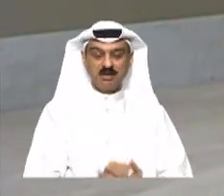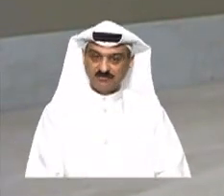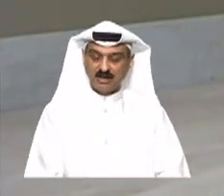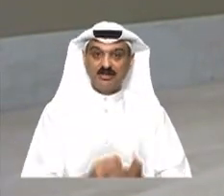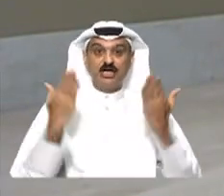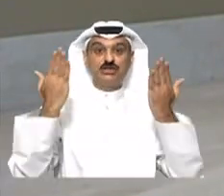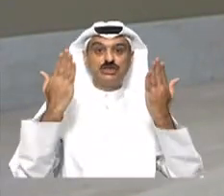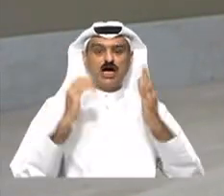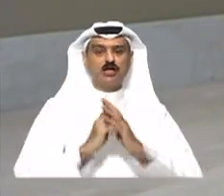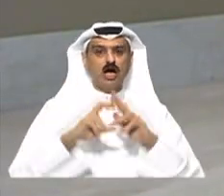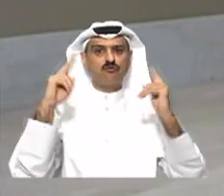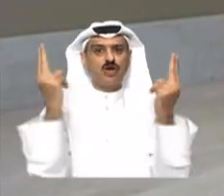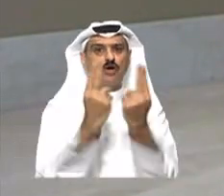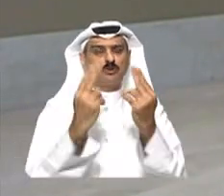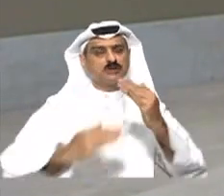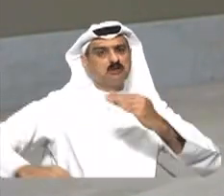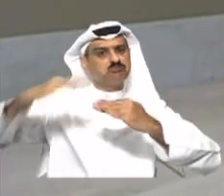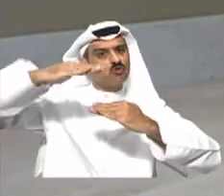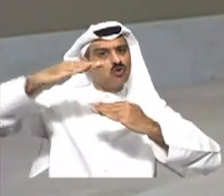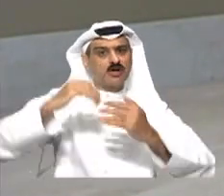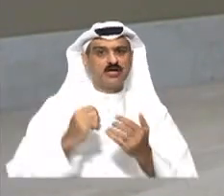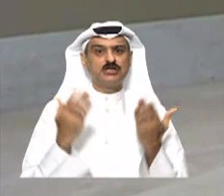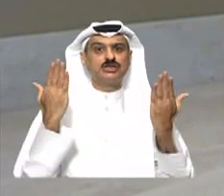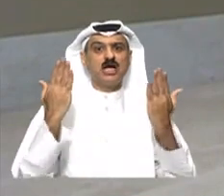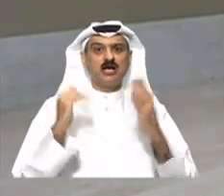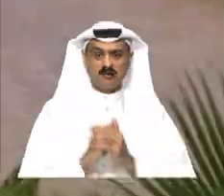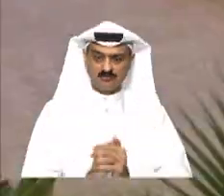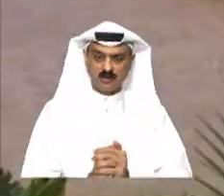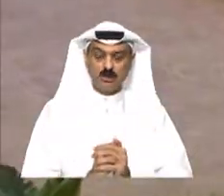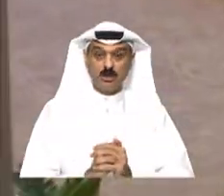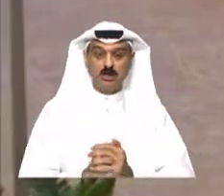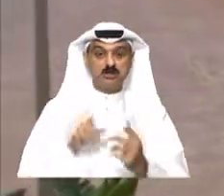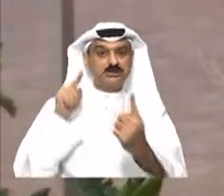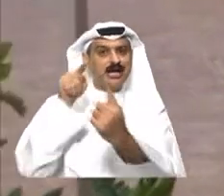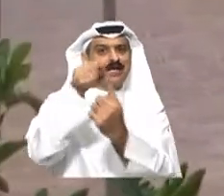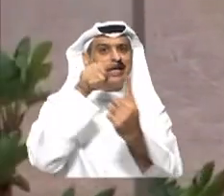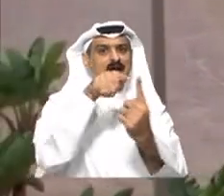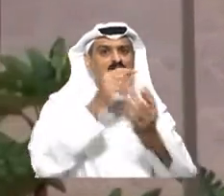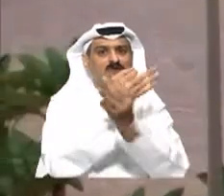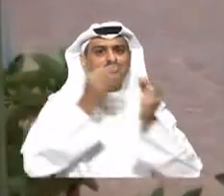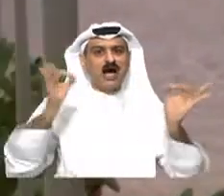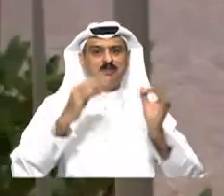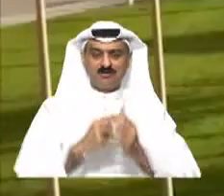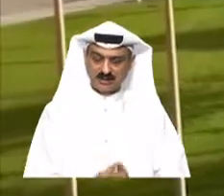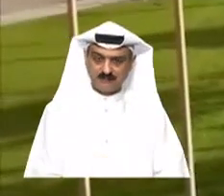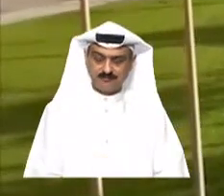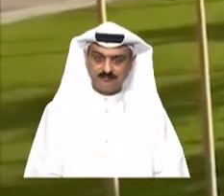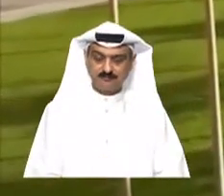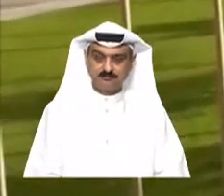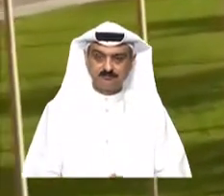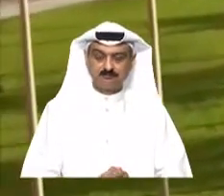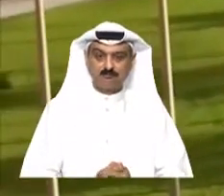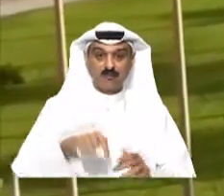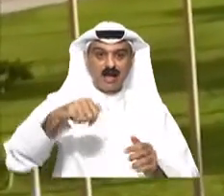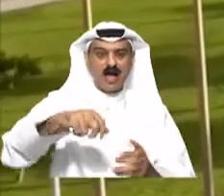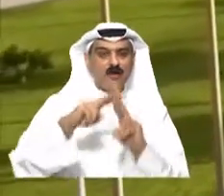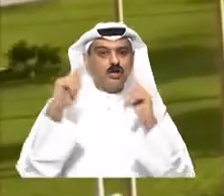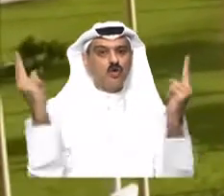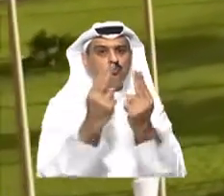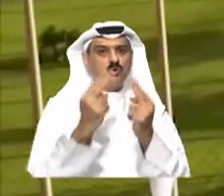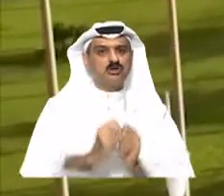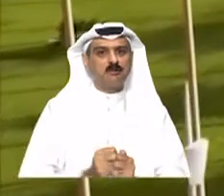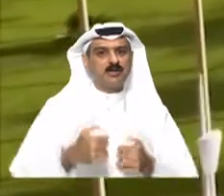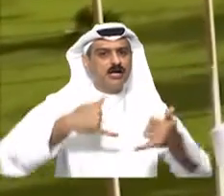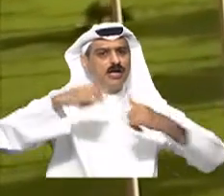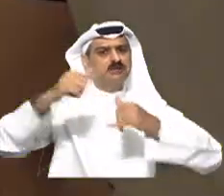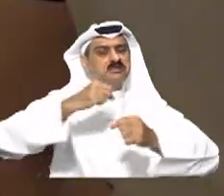الله ستكون قمة على مستوى القمة، وإن شاء الله ستحقق آمال الجماهير. قمة سخرت لها الجزائر كافة